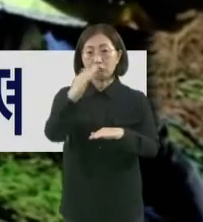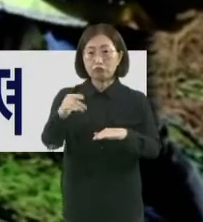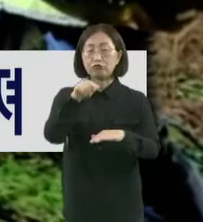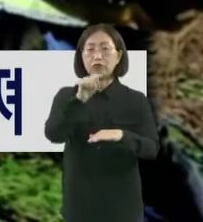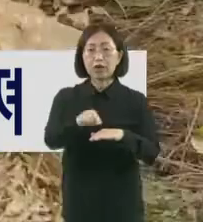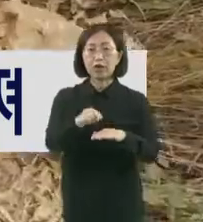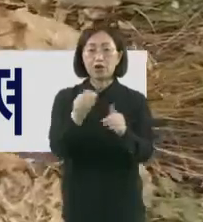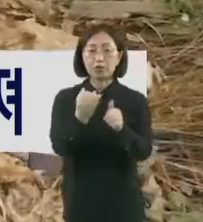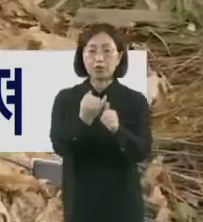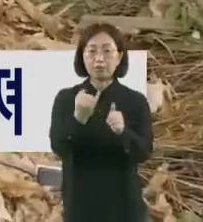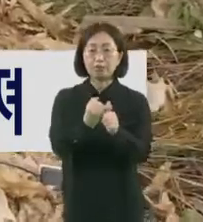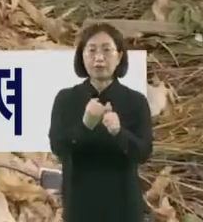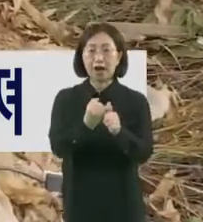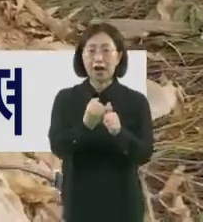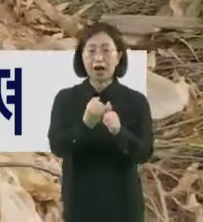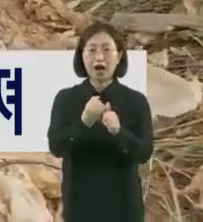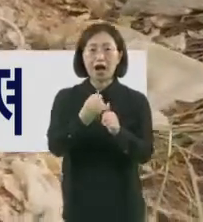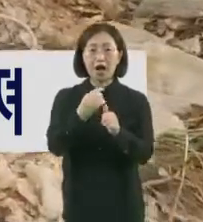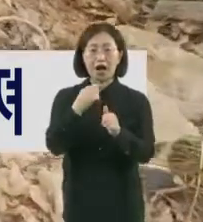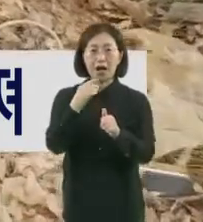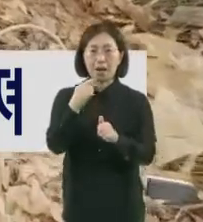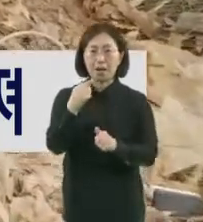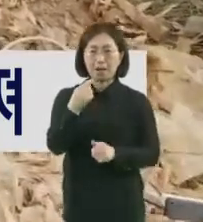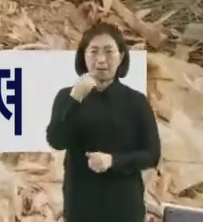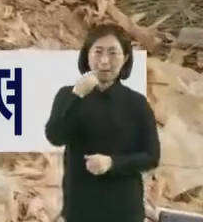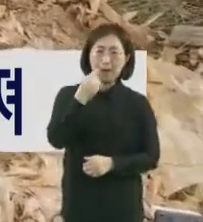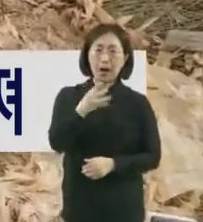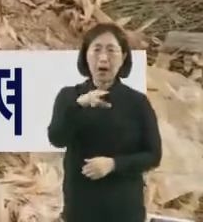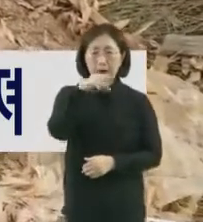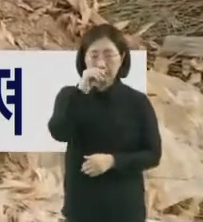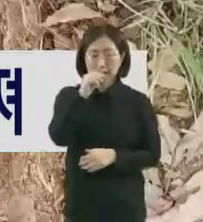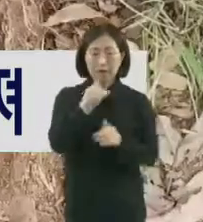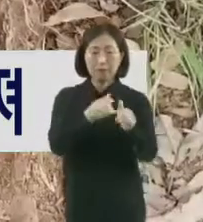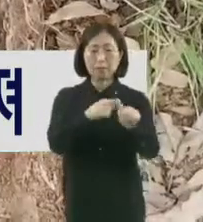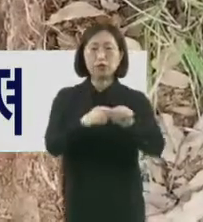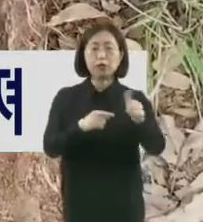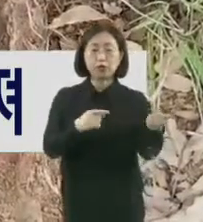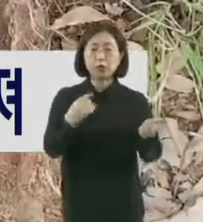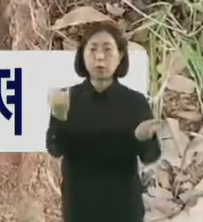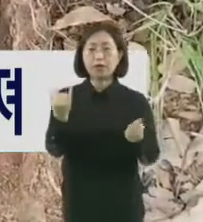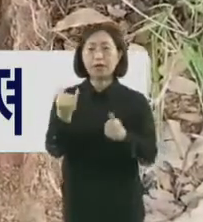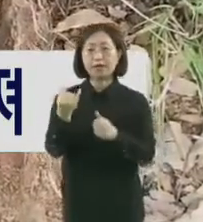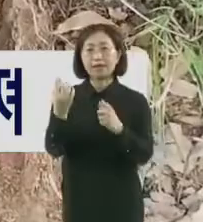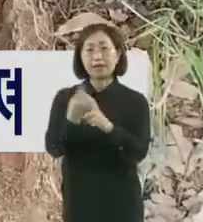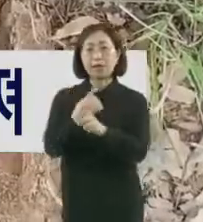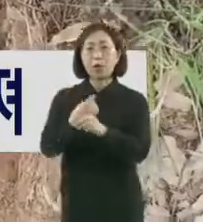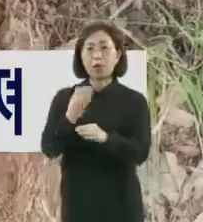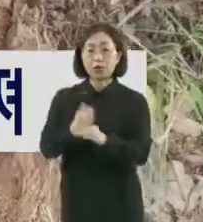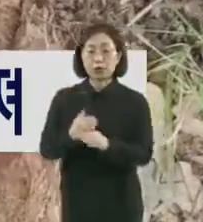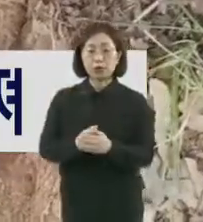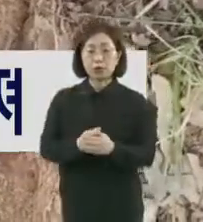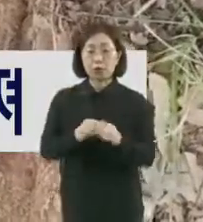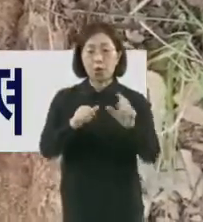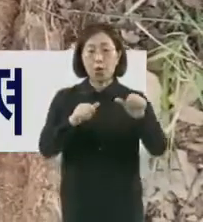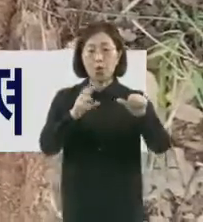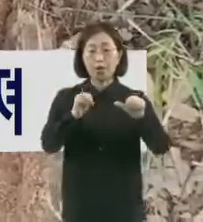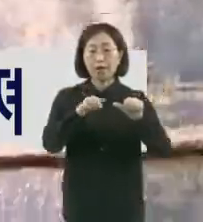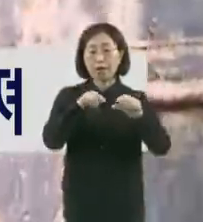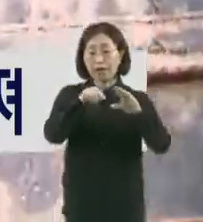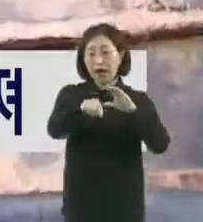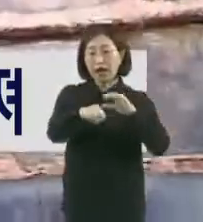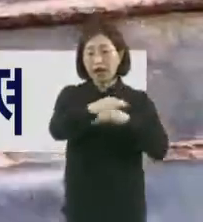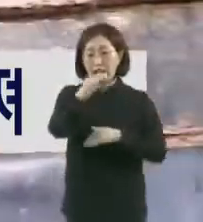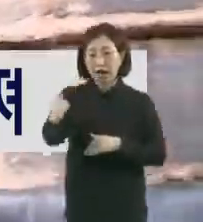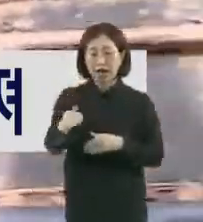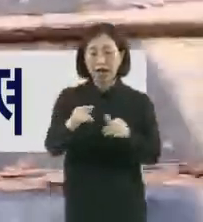중독돼 남편은 숨지고 아내는 병원에서 의식을 회복해 치료 중입니다. 발견 당시 부부는 5m 깊이의 생강굴 속에